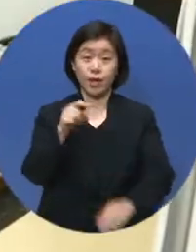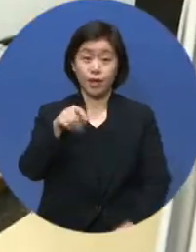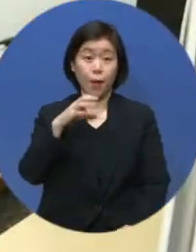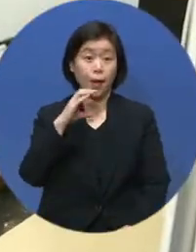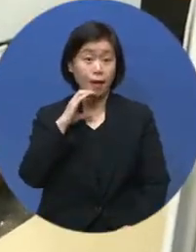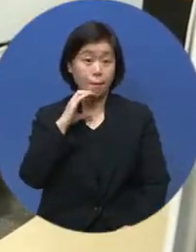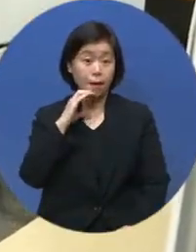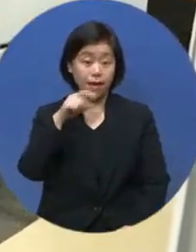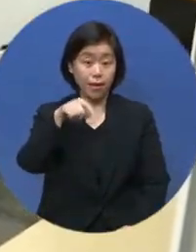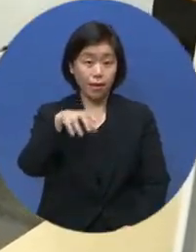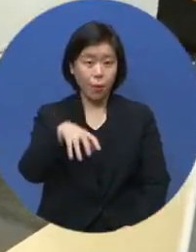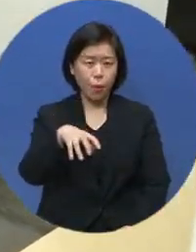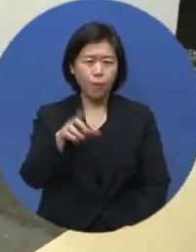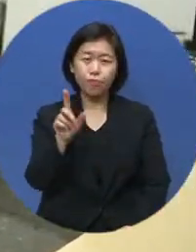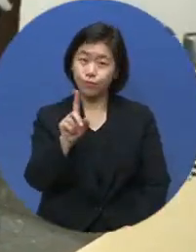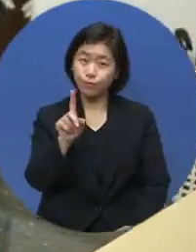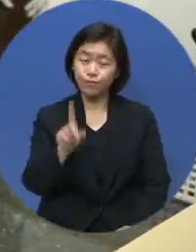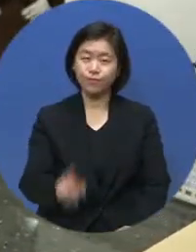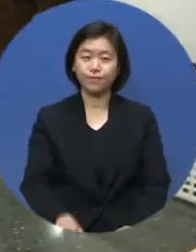뜨랑슈아는 어떤 곳일까요?